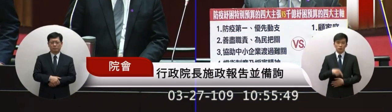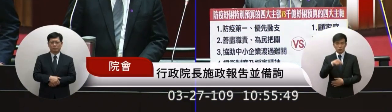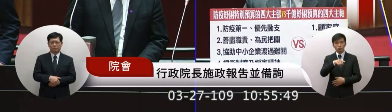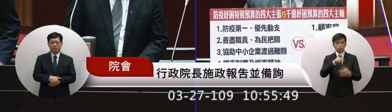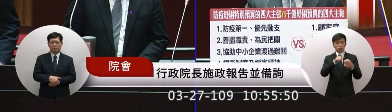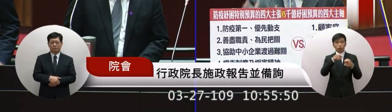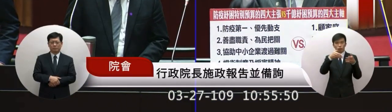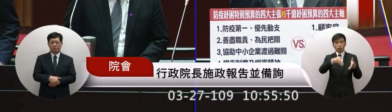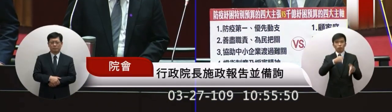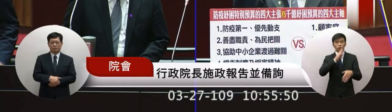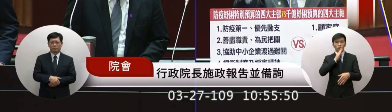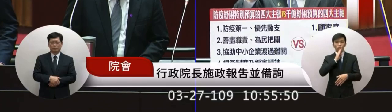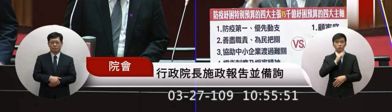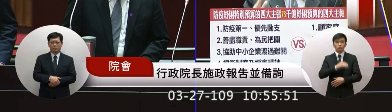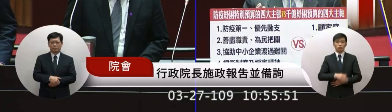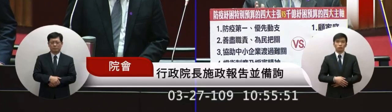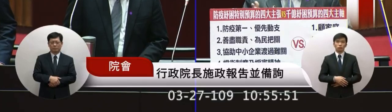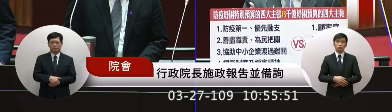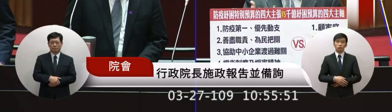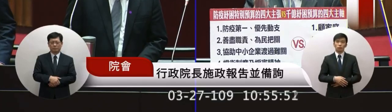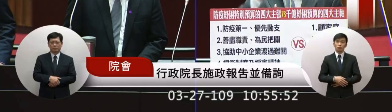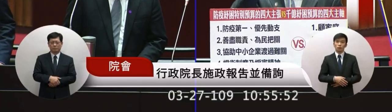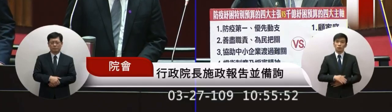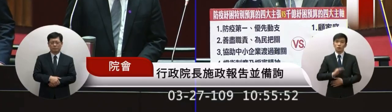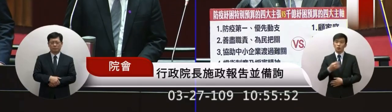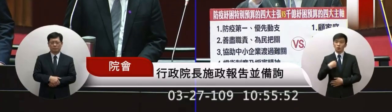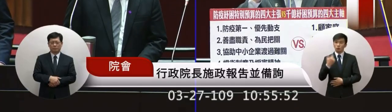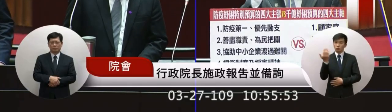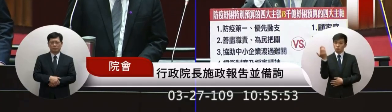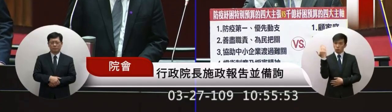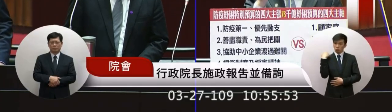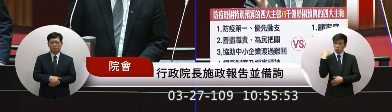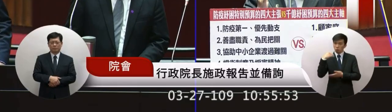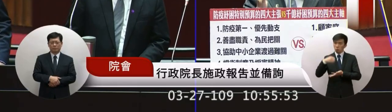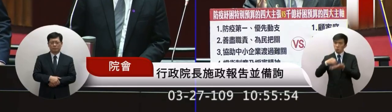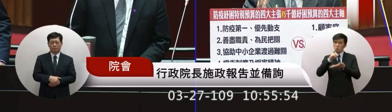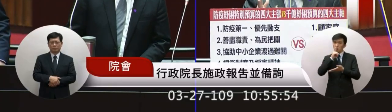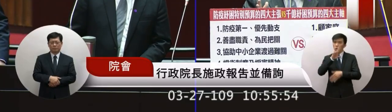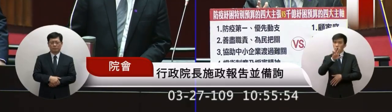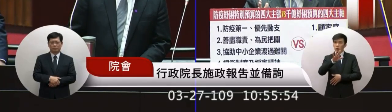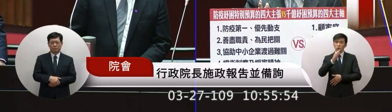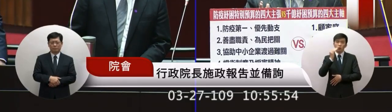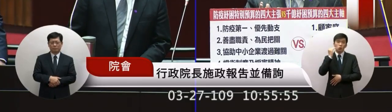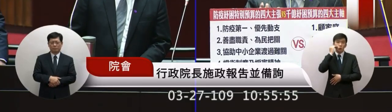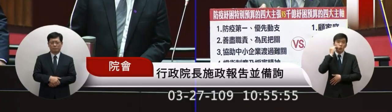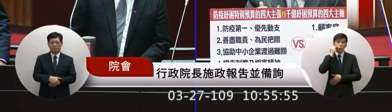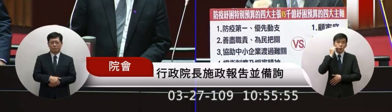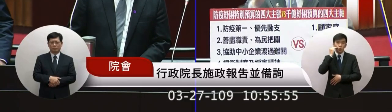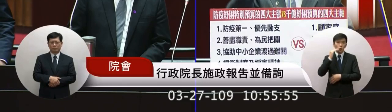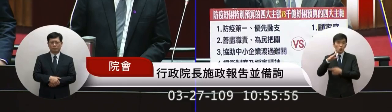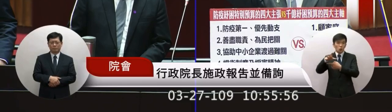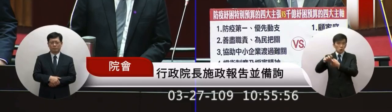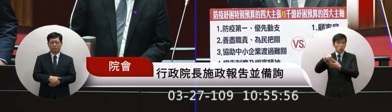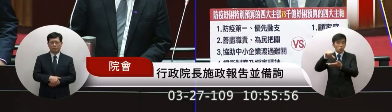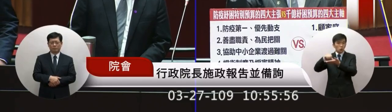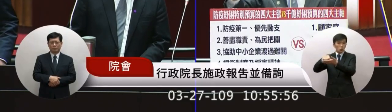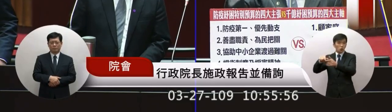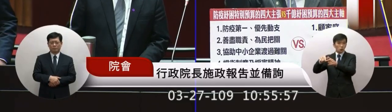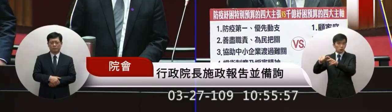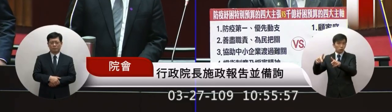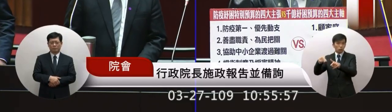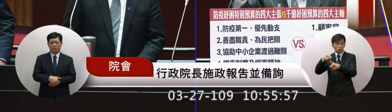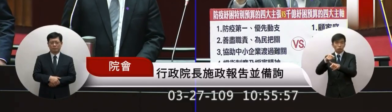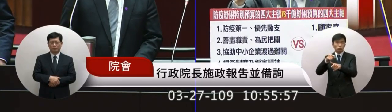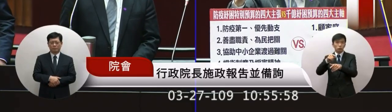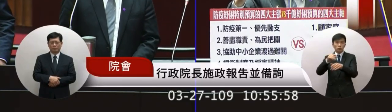则。但是我也有提起讲吼。对于农业的贷款，就是旧有